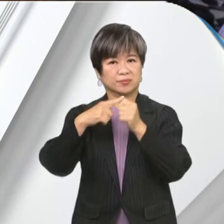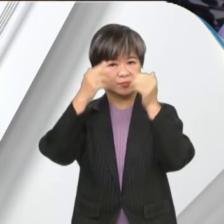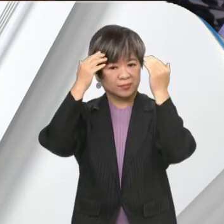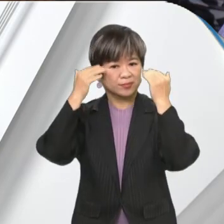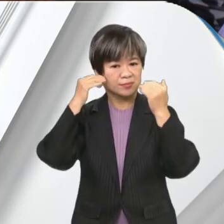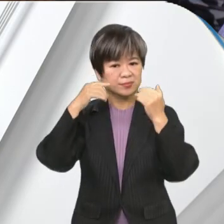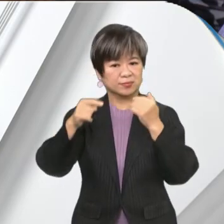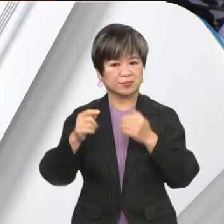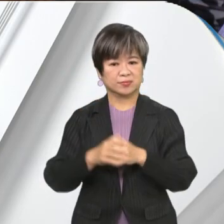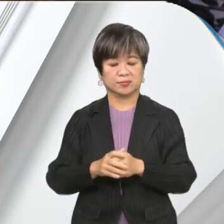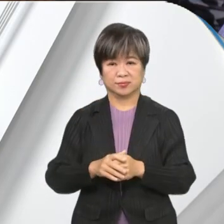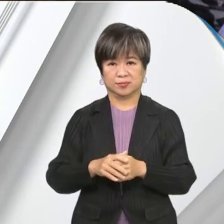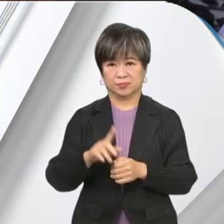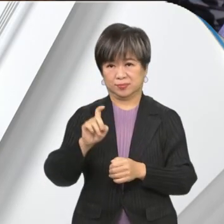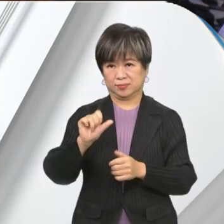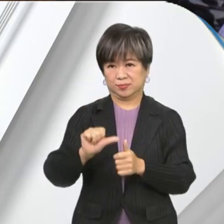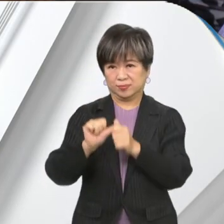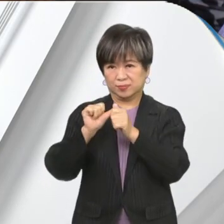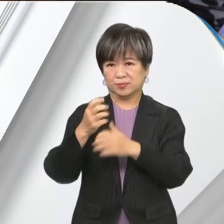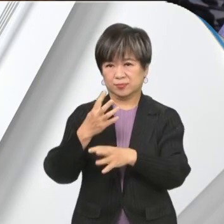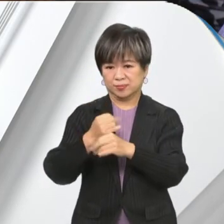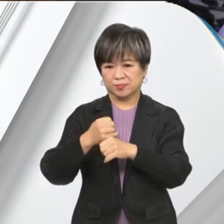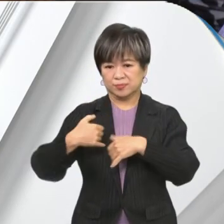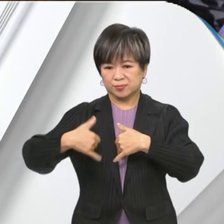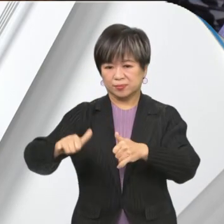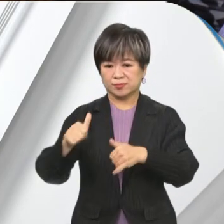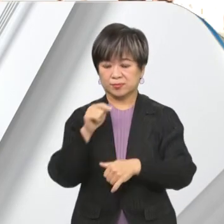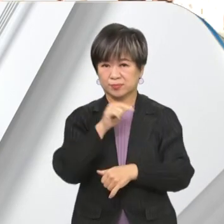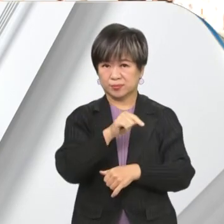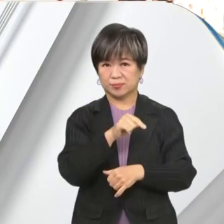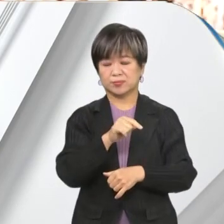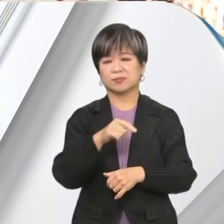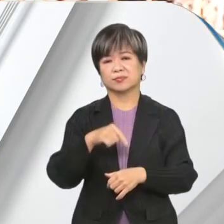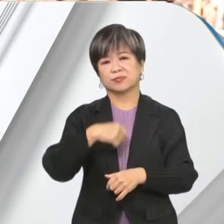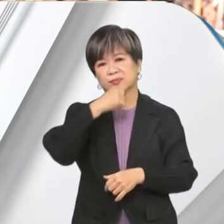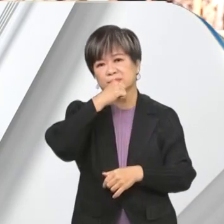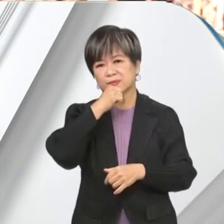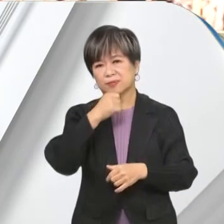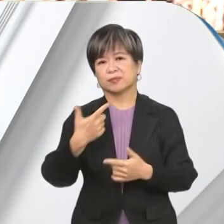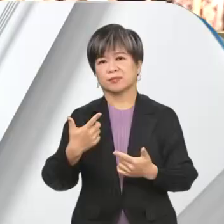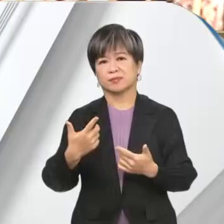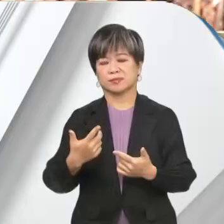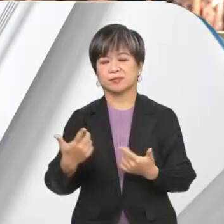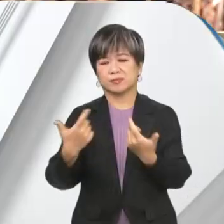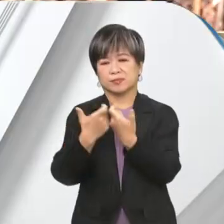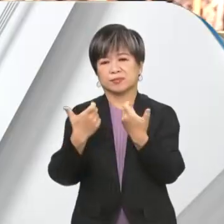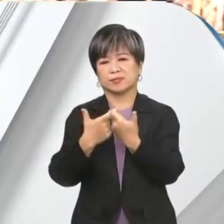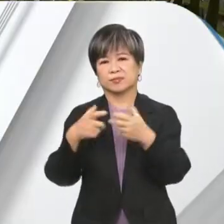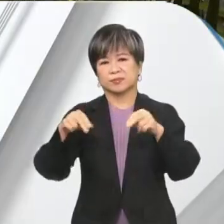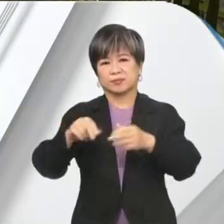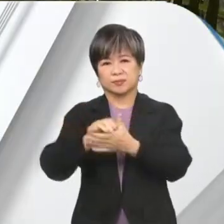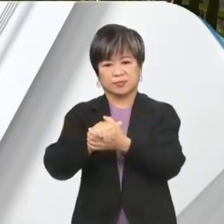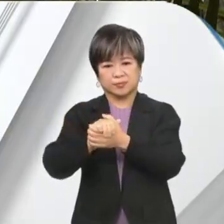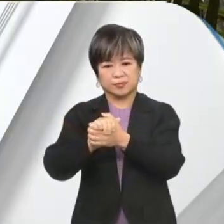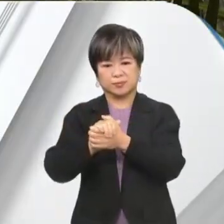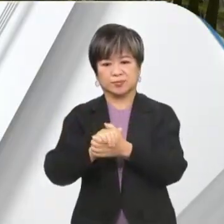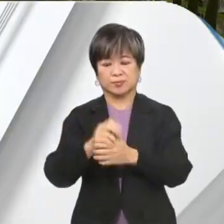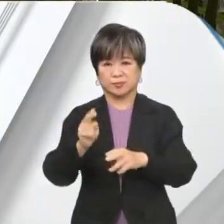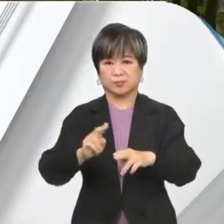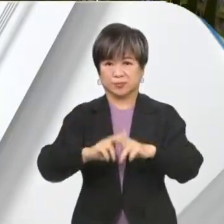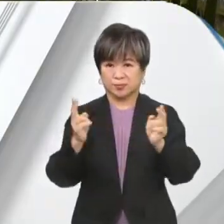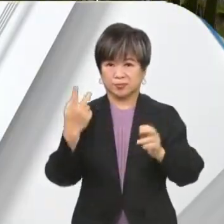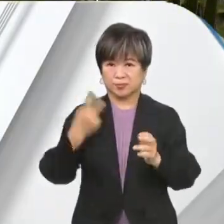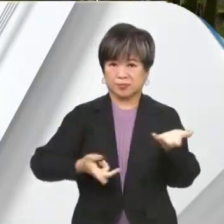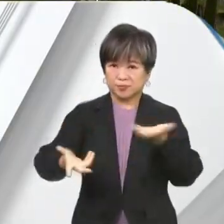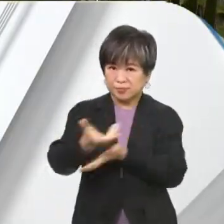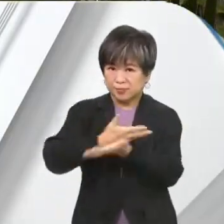示五号路线老种子石路街民风古土改造牛奶葡萄他们看风过后，再过来做交流。